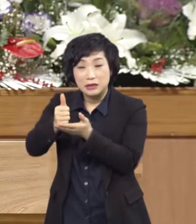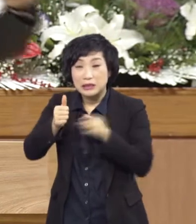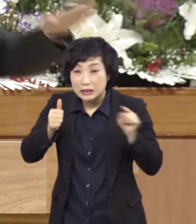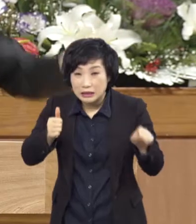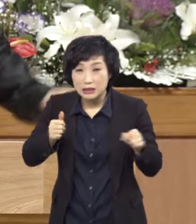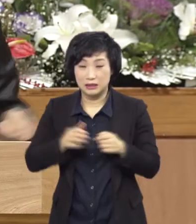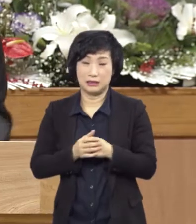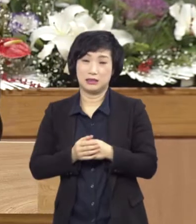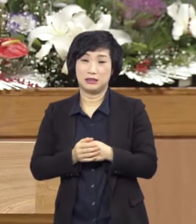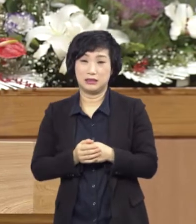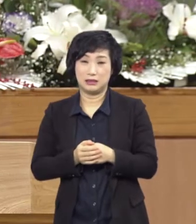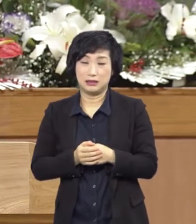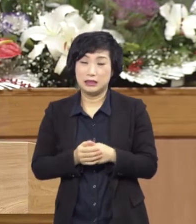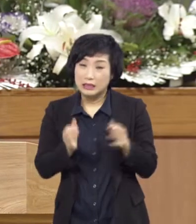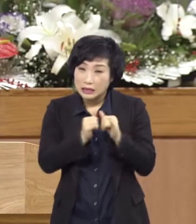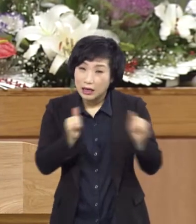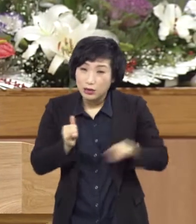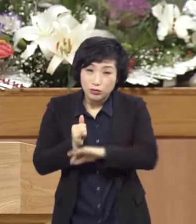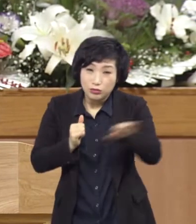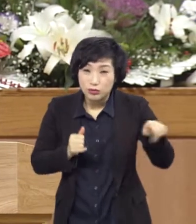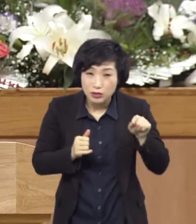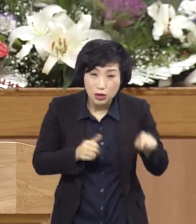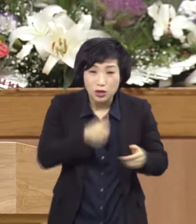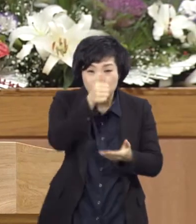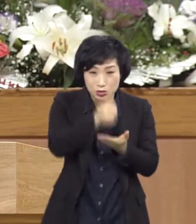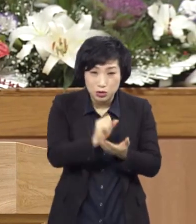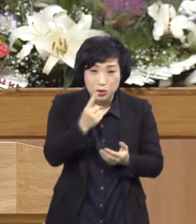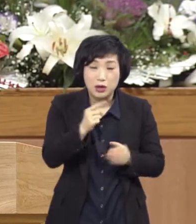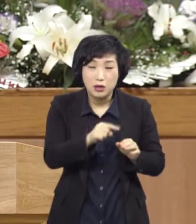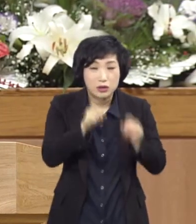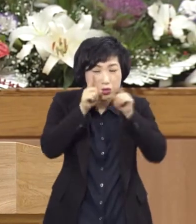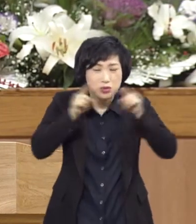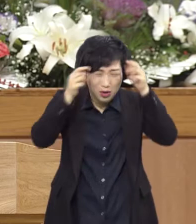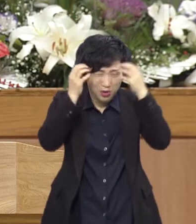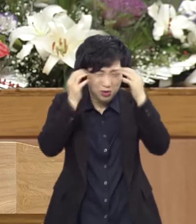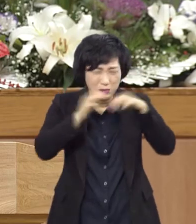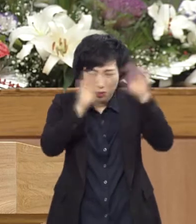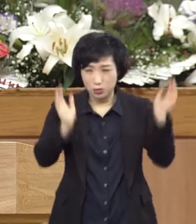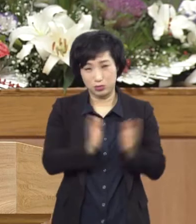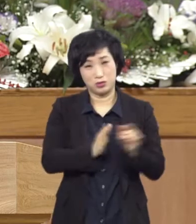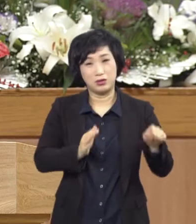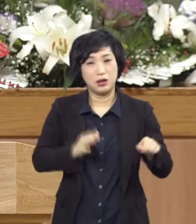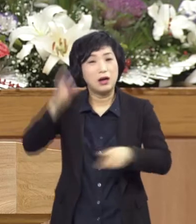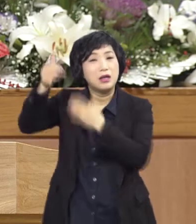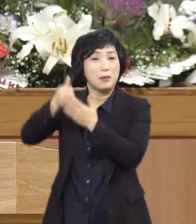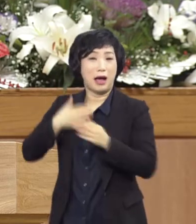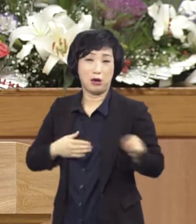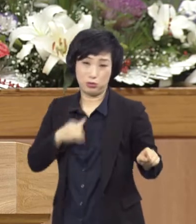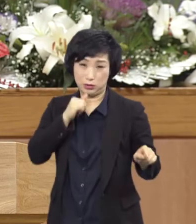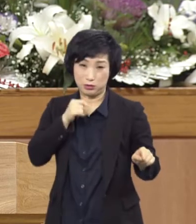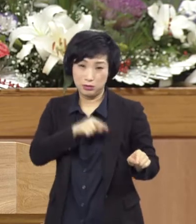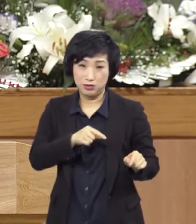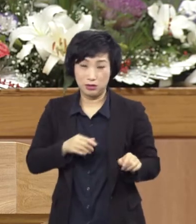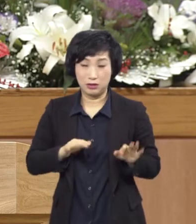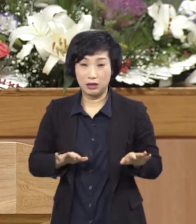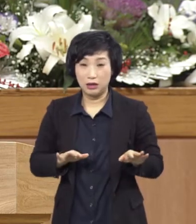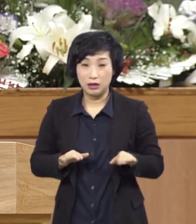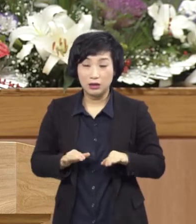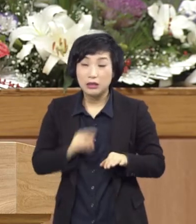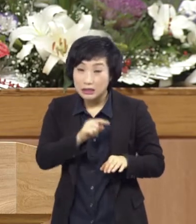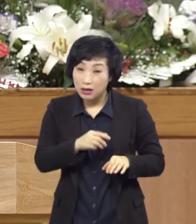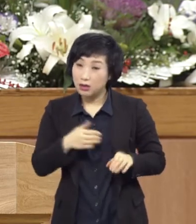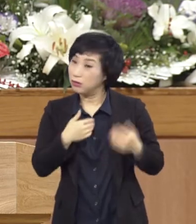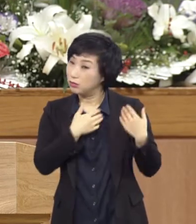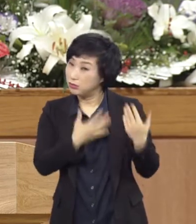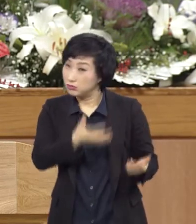같은 엄청난 인간의 죄로 다가오는 지옥의 고통을 아시고 이 사실을